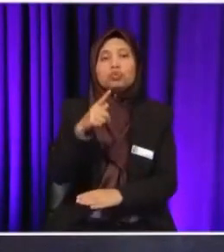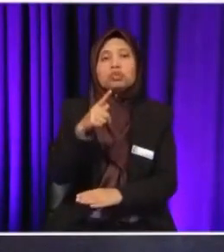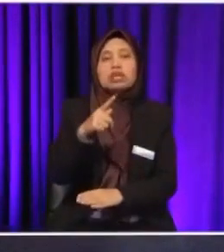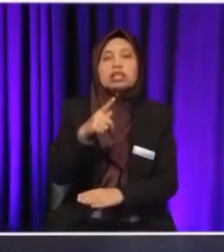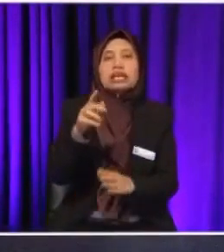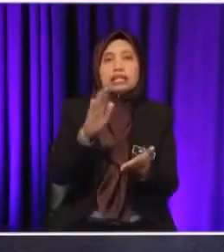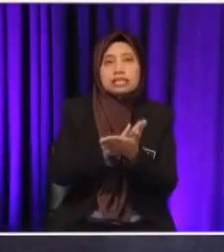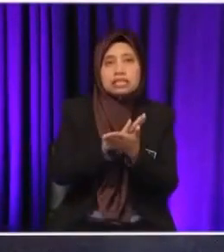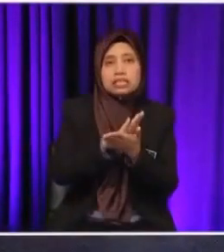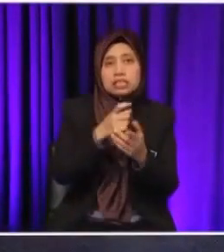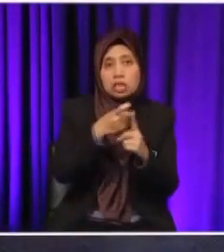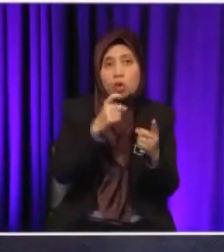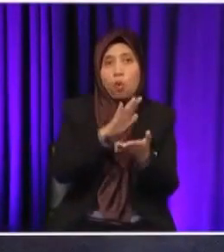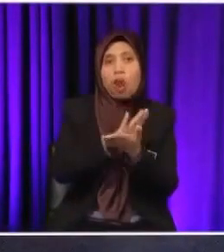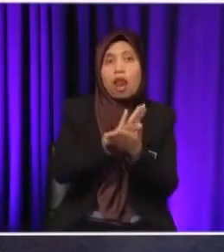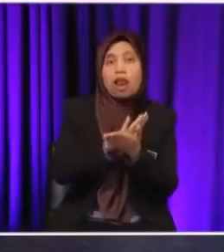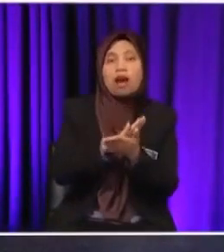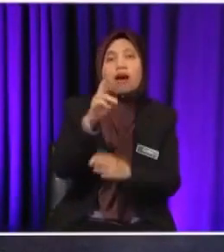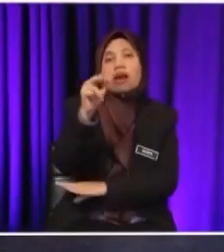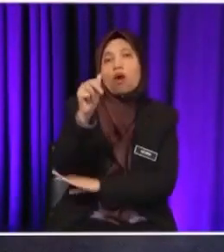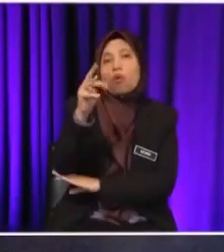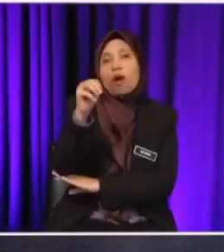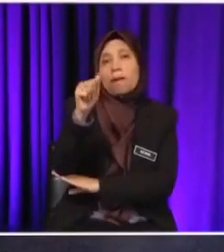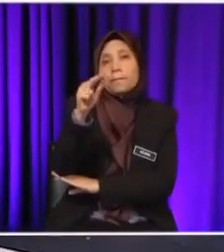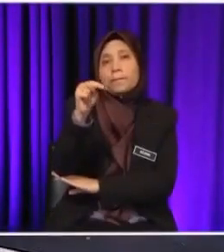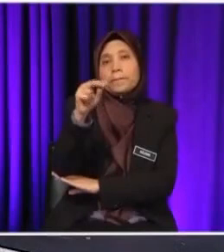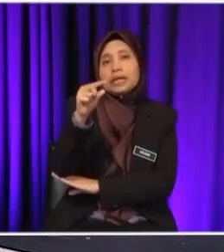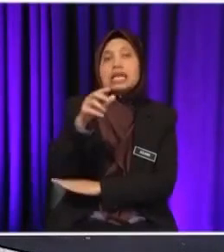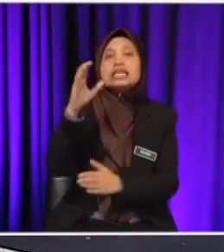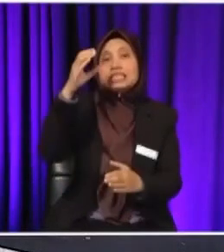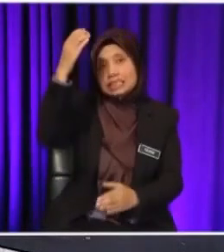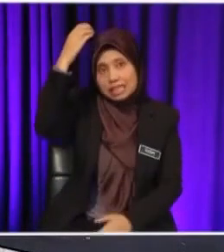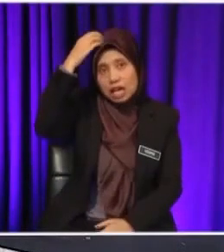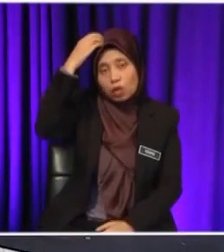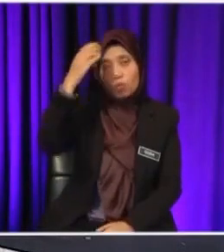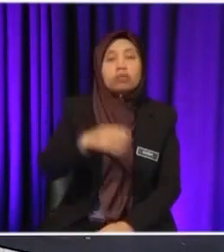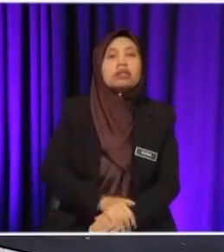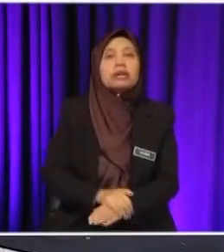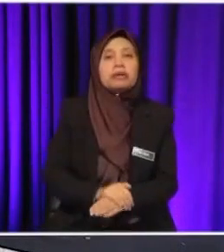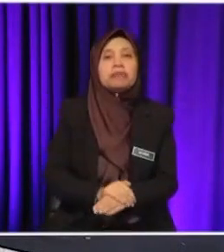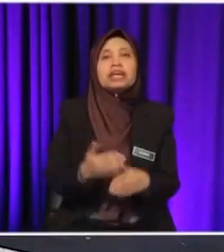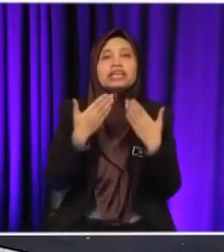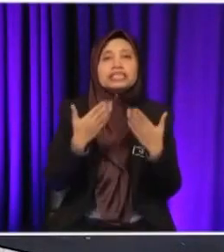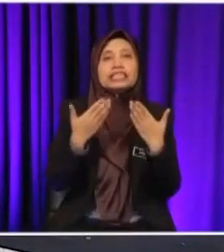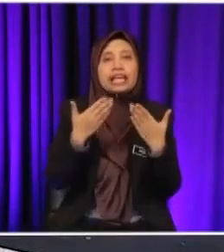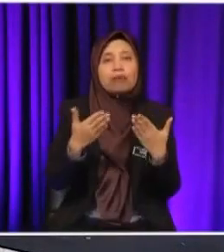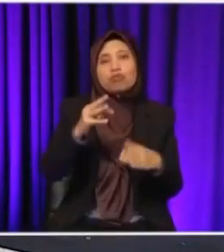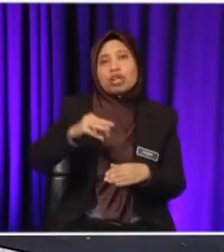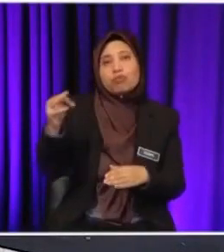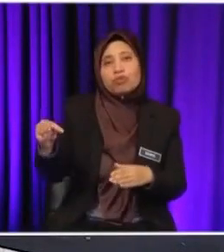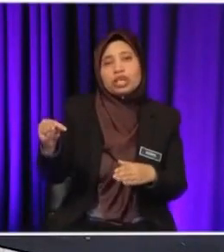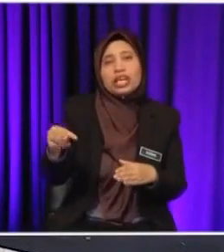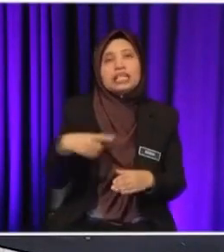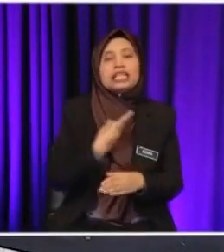dari Sekolah Menengah Kebangsaan Rawang Selangor. Juga terima kasih juga untuk murid-murid secara dalam talian, boleh lambai sikit. Kita